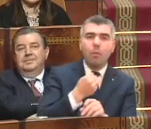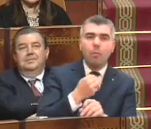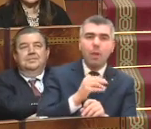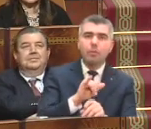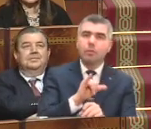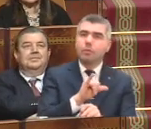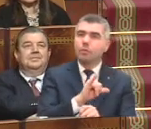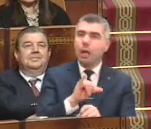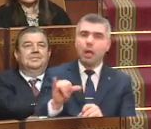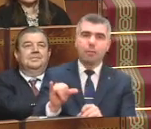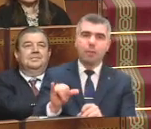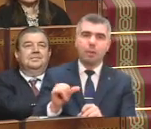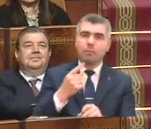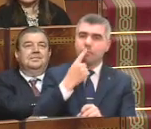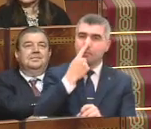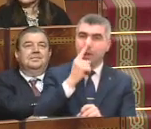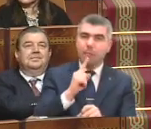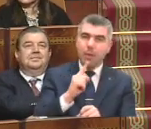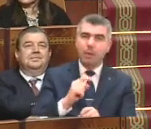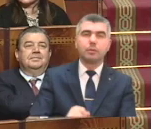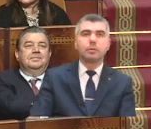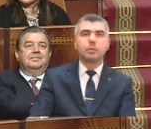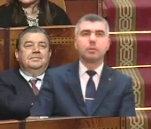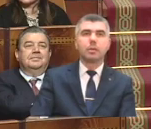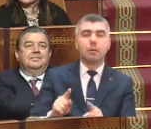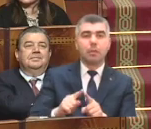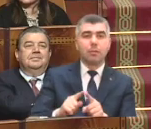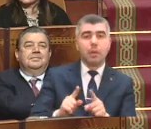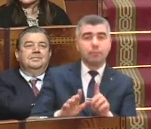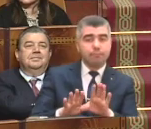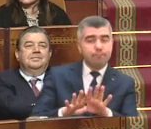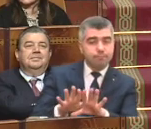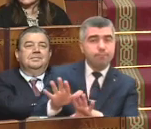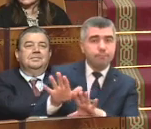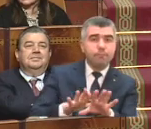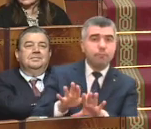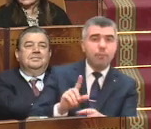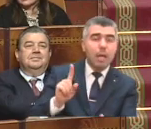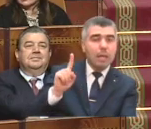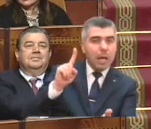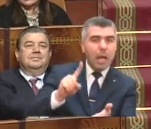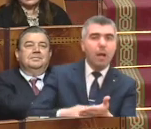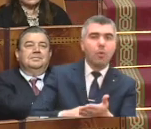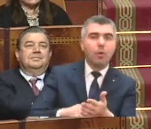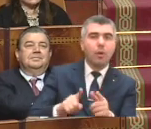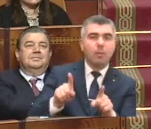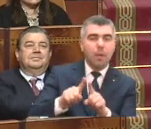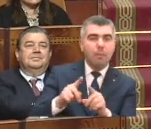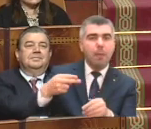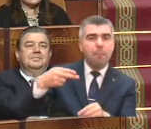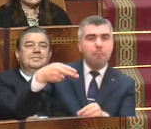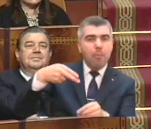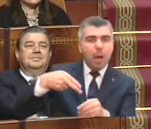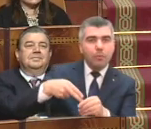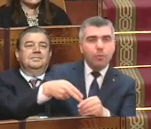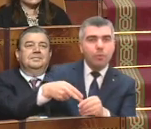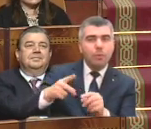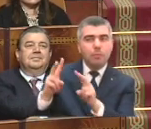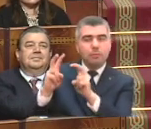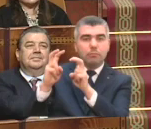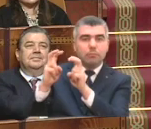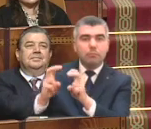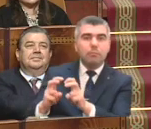بغيتوش انكم ديروا التدخلات اللازمه باش هذا الارتفاع في اسعار المحروقات